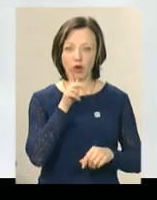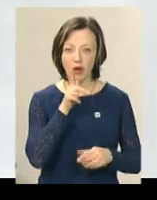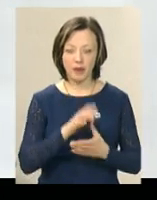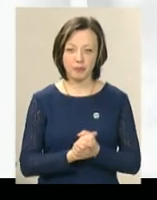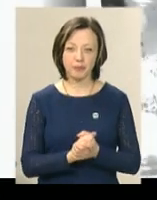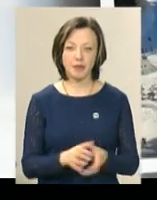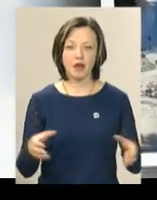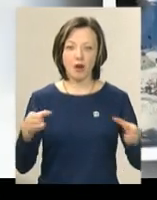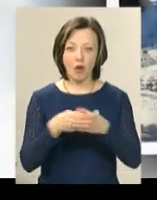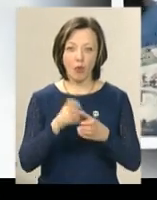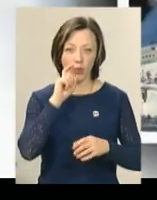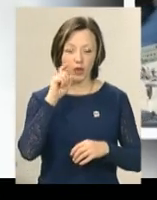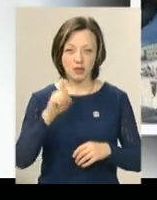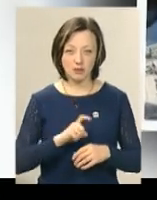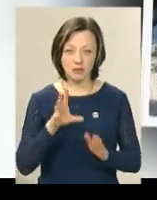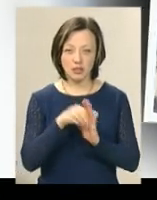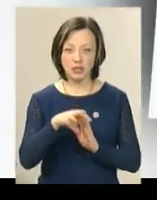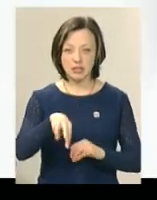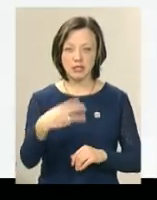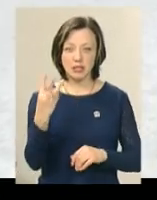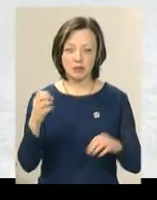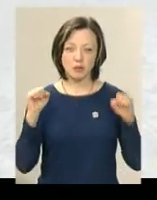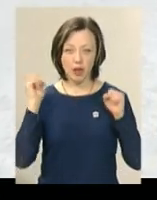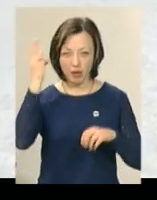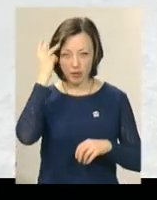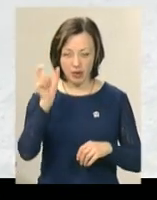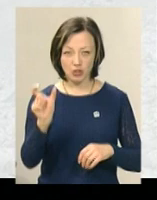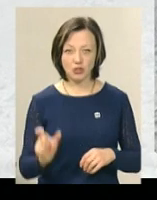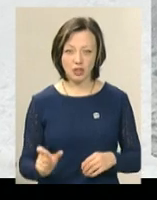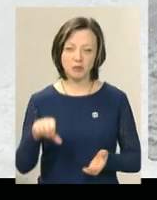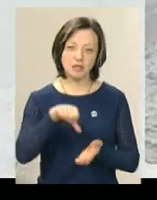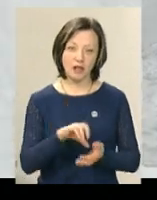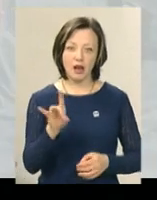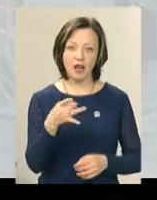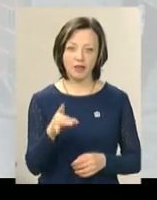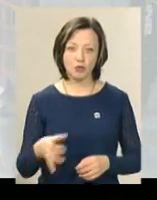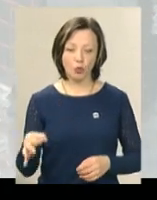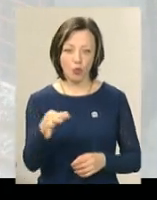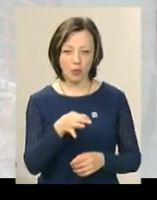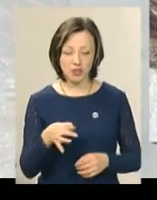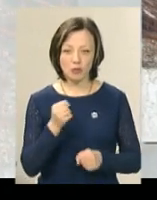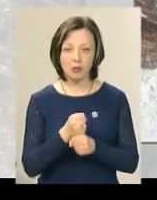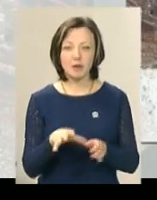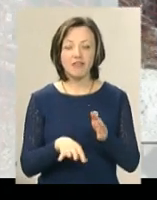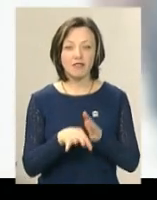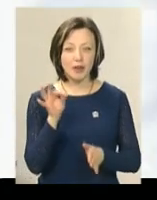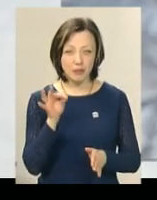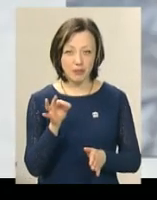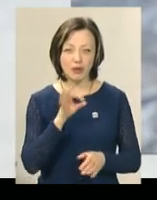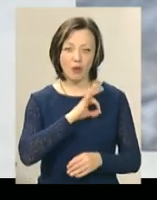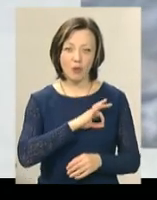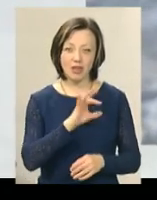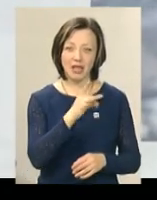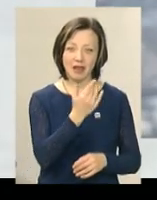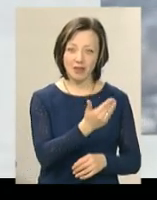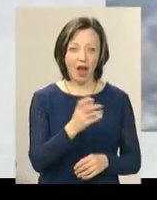У складі української команди, куди увійшли 33 атлети, хмельничанка Ольга Полюк представить Рівненщину. Зробити вибір на користь області, де